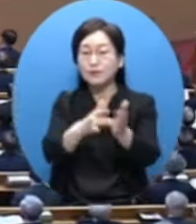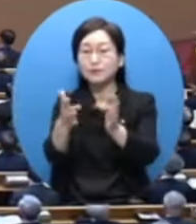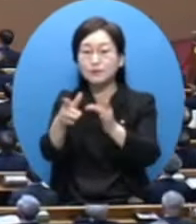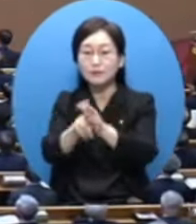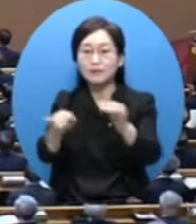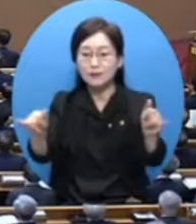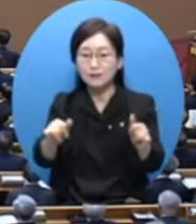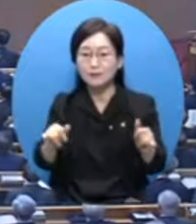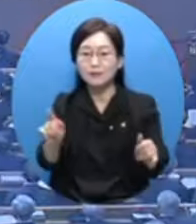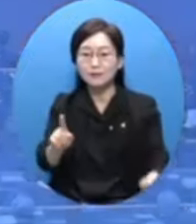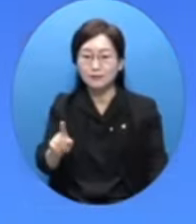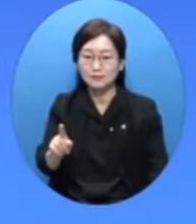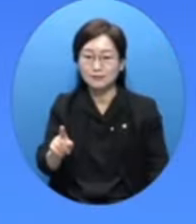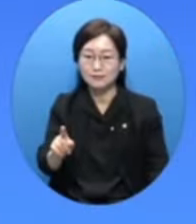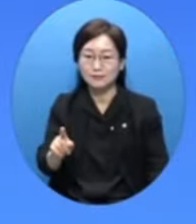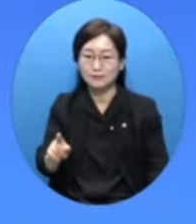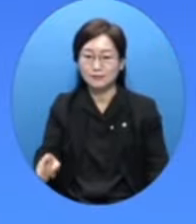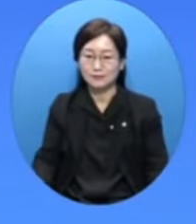사람들은